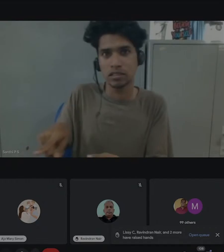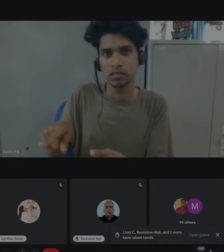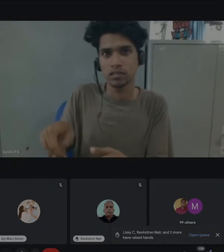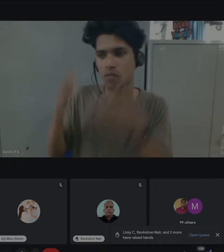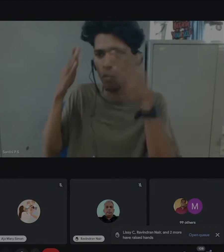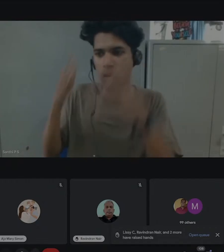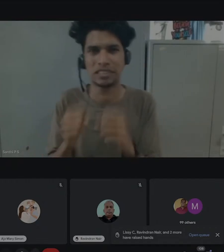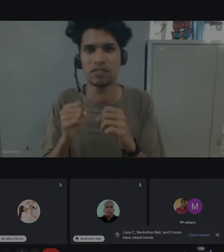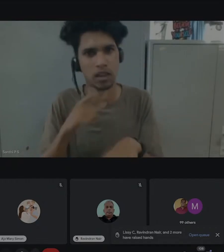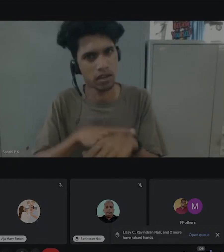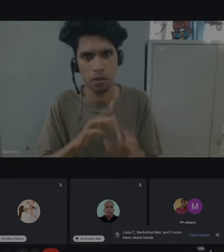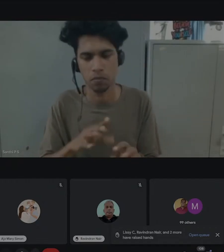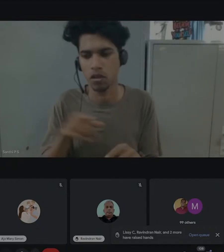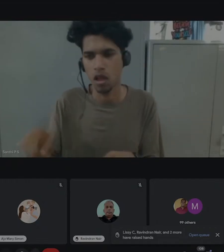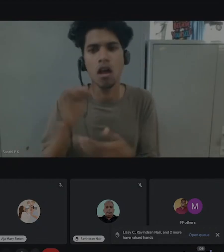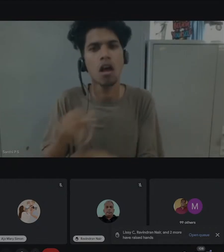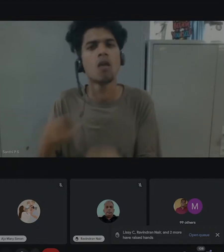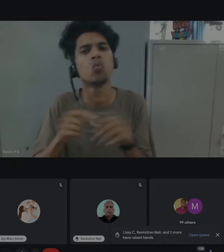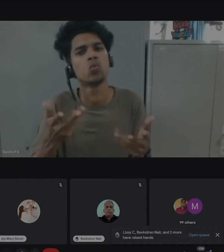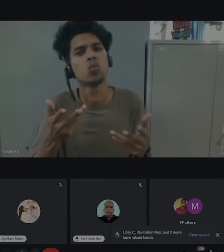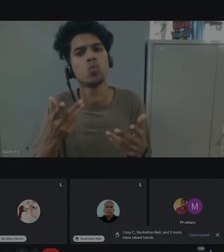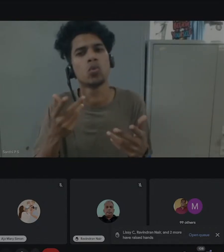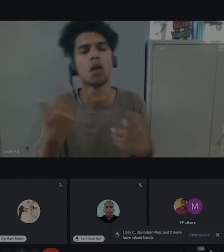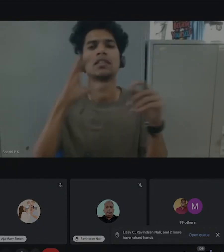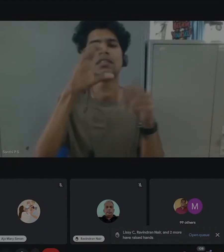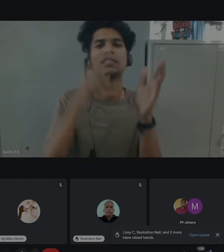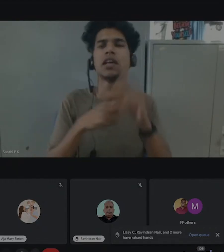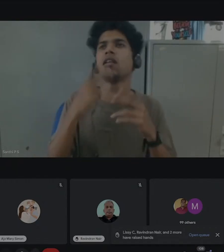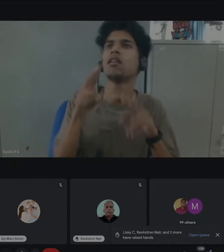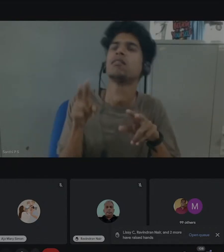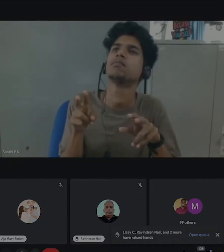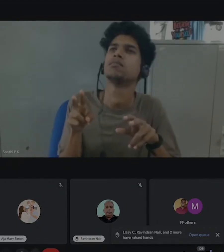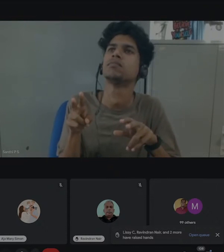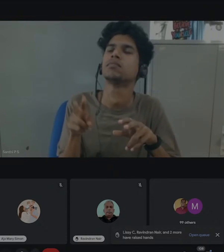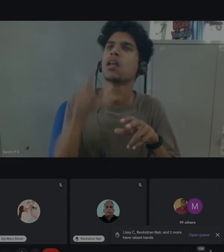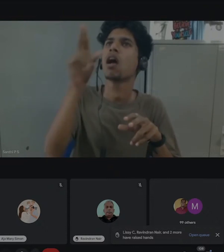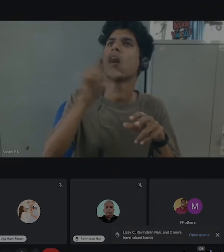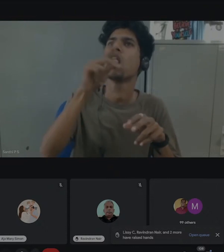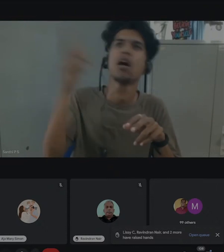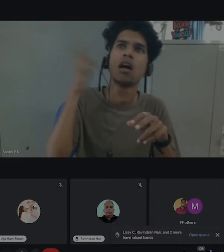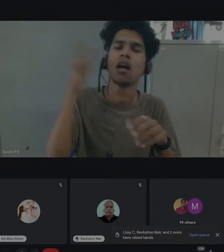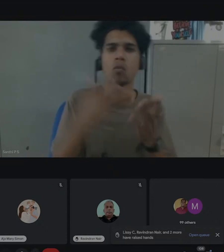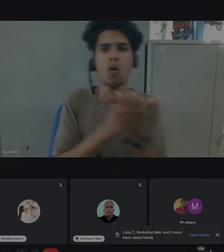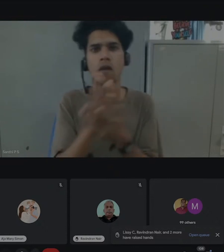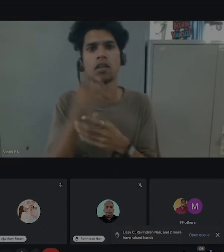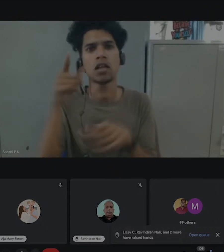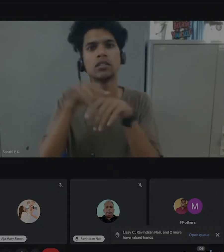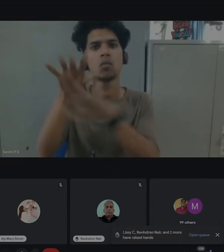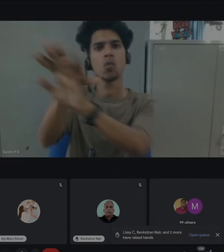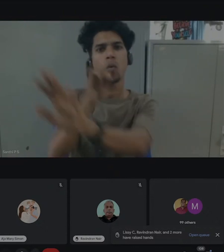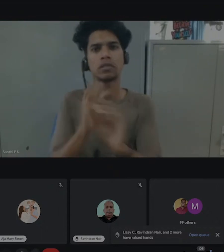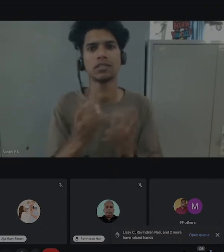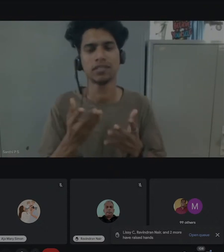കാണുന്നതും കേൾക്കുന്നതുമായിട്ടുള്ളത് ഈ കാർട്ടൂൺ മാത്രമാണ്. അപ്പൊ കുഞ്ഞ് കാർട്ടൂണിലെ കാര്യങ്ങളെ പറയുള്ളൂ, കാർട്ടൂണിലെ കാര്യങ്ങൾ സംസാരിക്കുന്നത് പോലെയോ സംസാരിക്കുള്ളൂ.